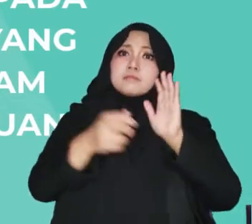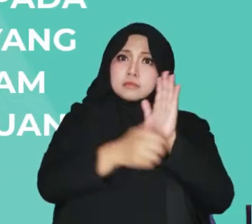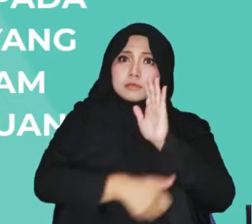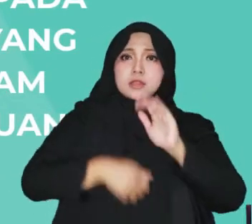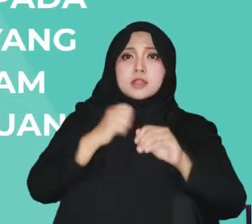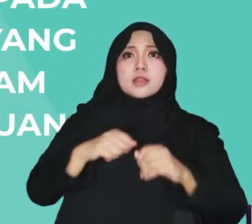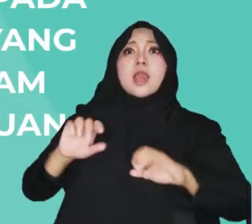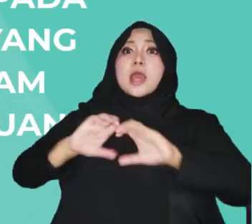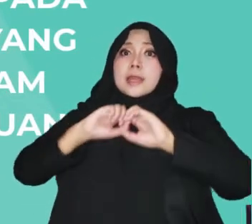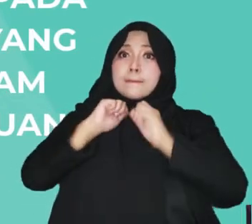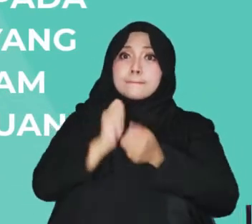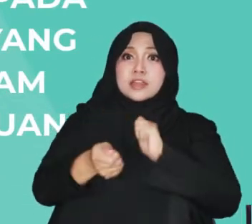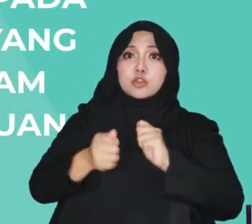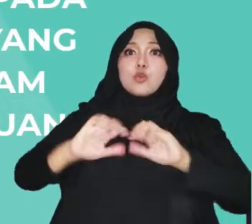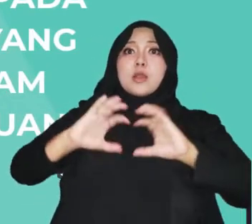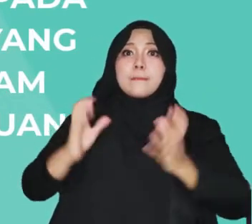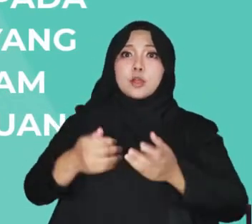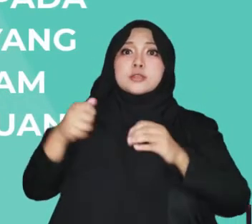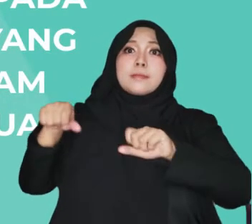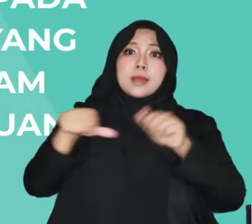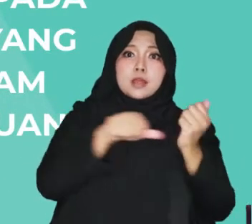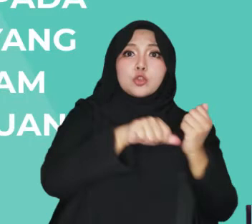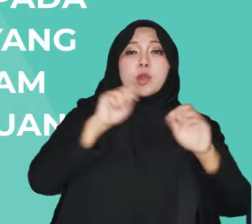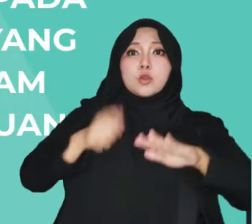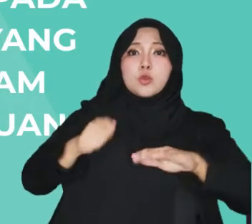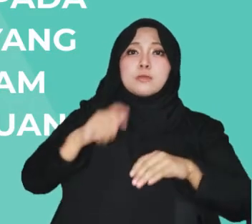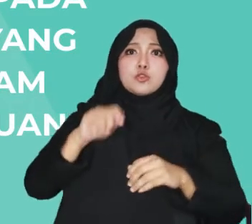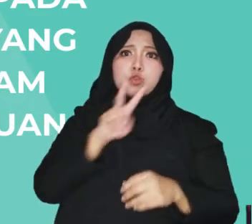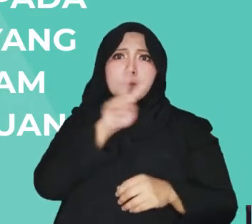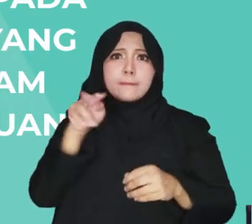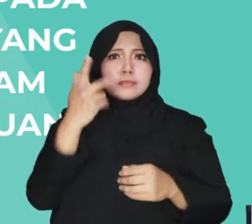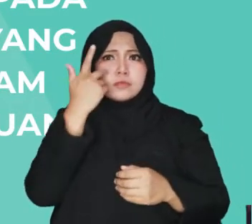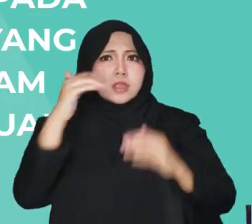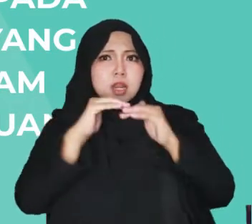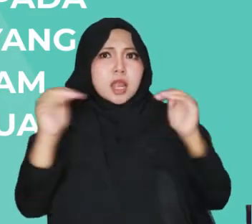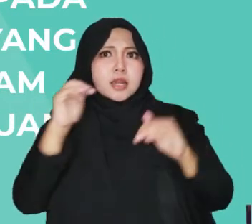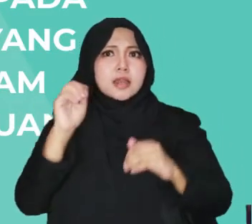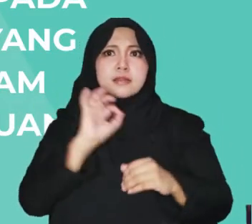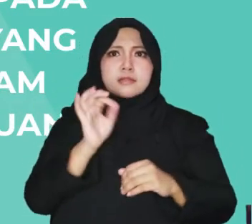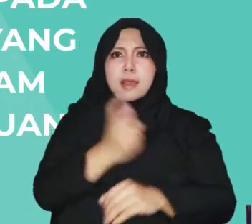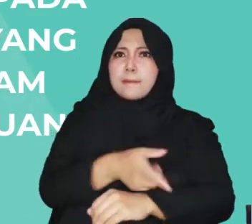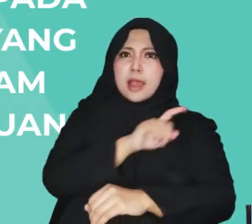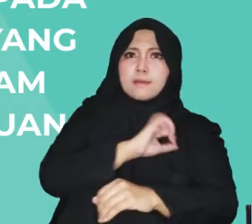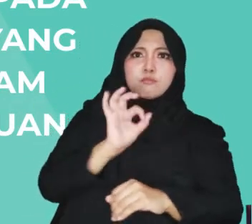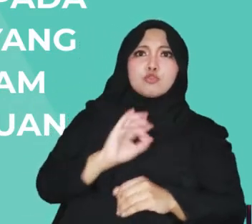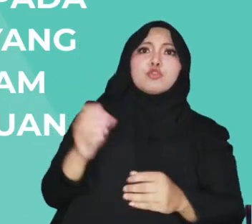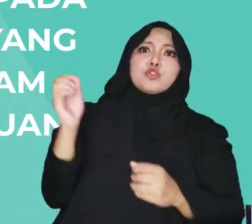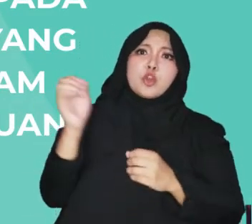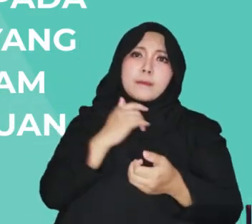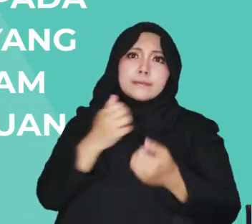negeri dibentuk pos bantuan hukum kepada pencari keadilan yang tidak mampu dalam memperoleh bantuan hukum.